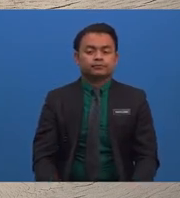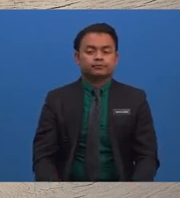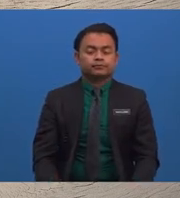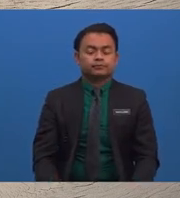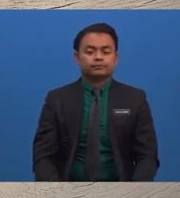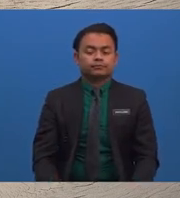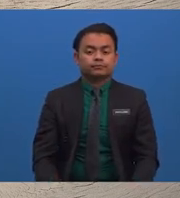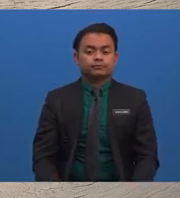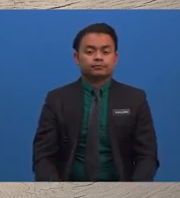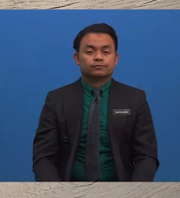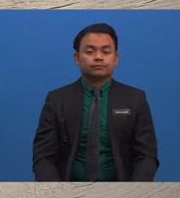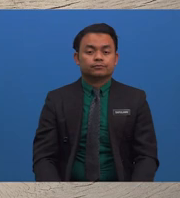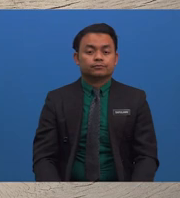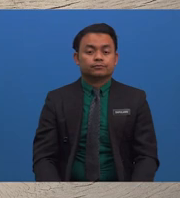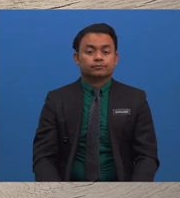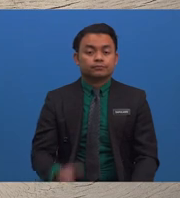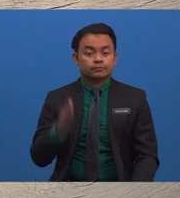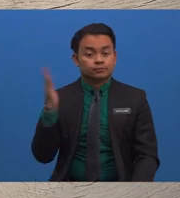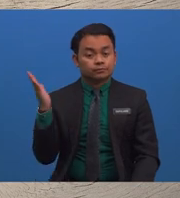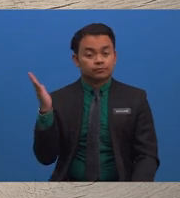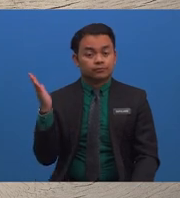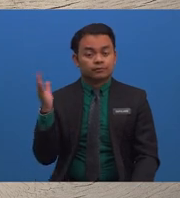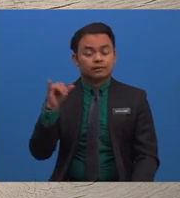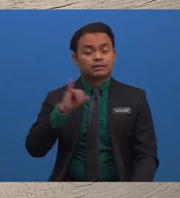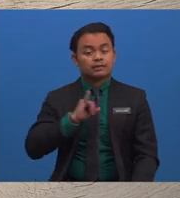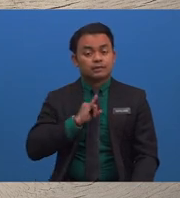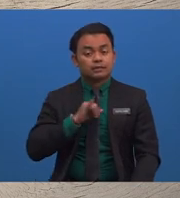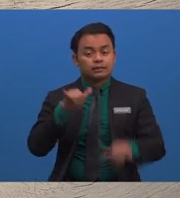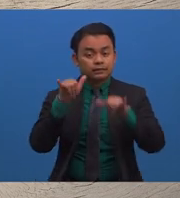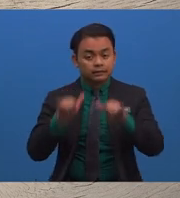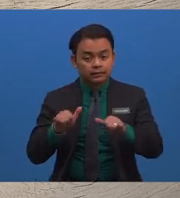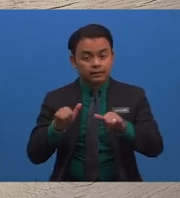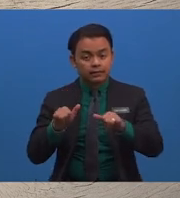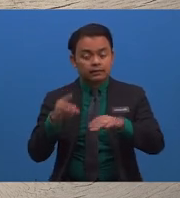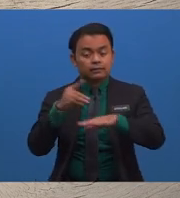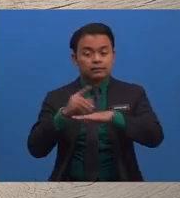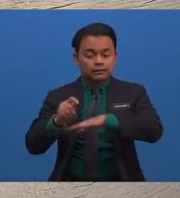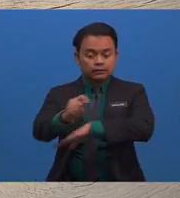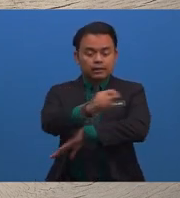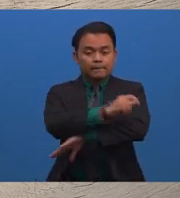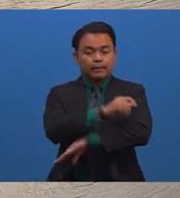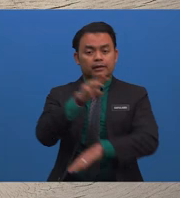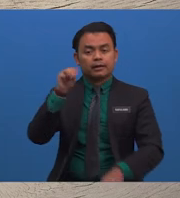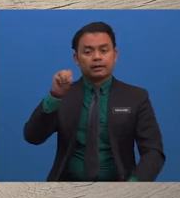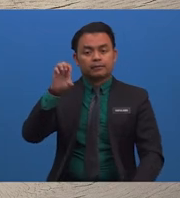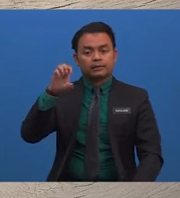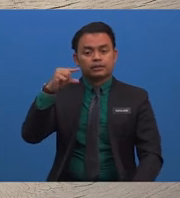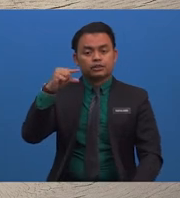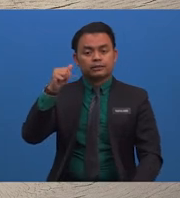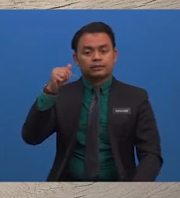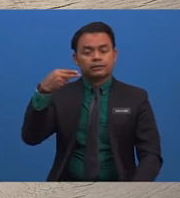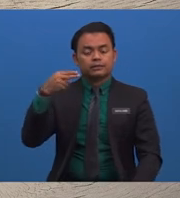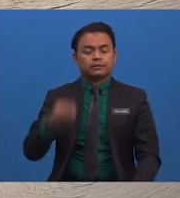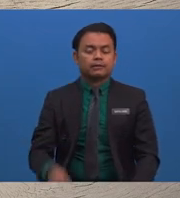Megah. Menjadi saya tinggal di Taman Megah. Dialog keempat